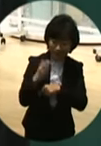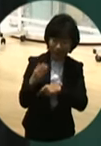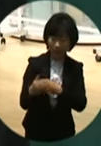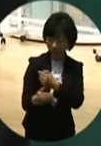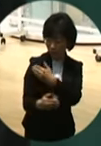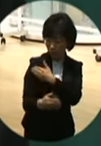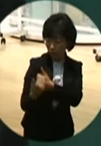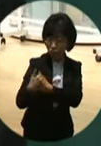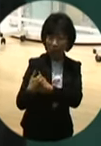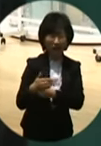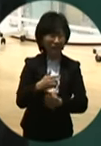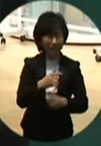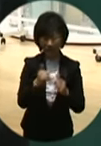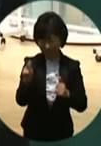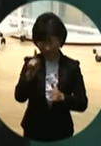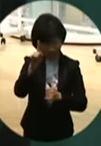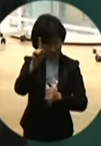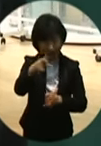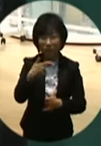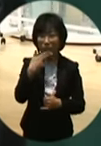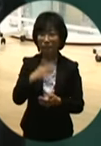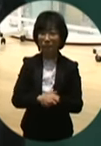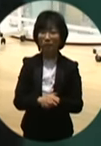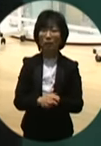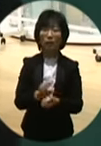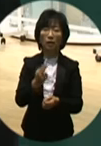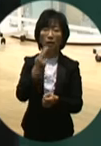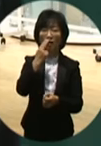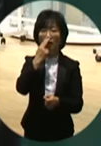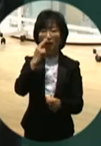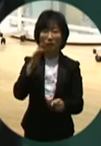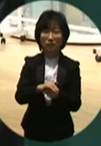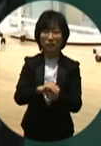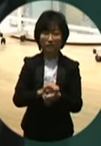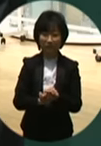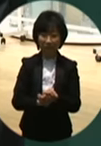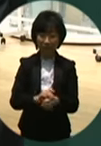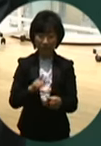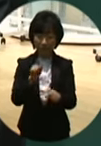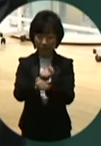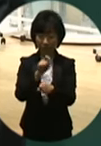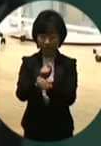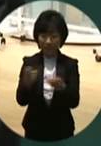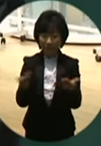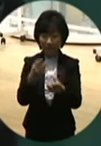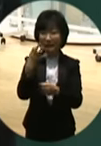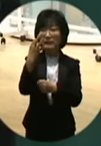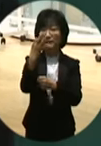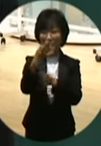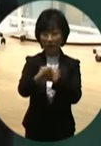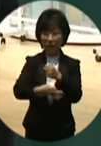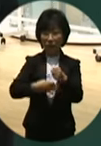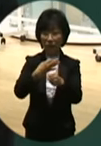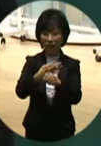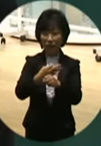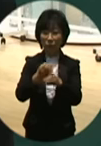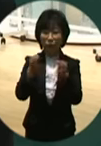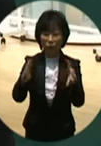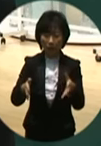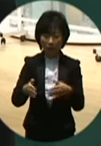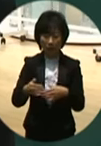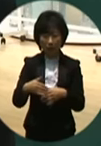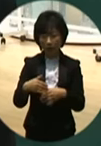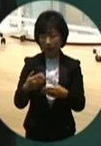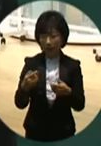one invited her. 기적이지요. And it's not a miracle. 14년을 근무하는 동안 한 번도 말한 사람 없대요. So isn't